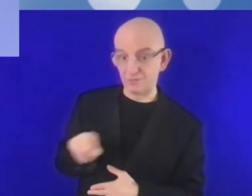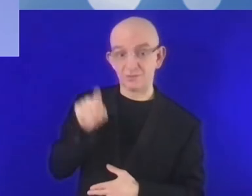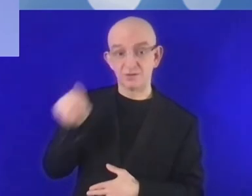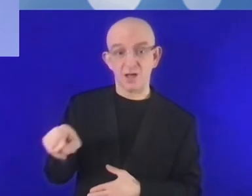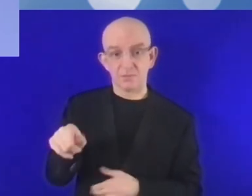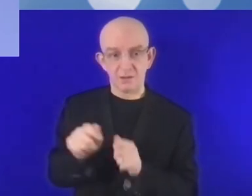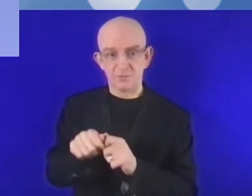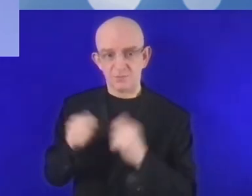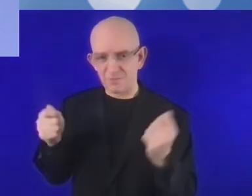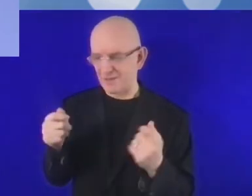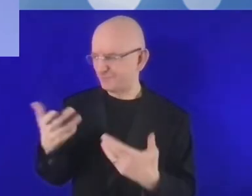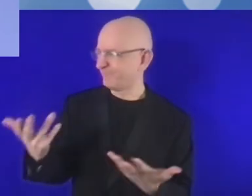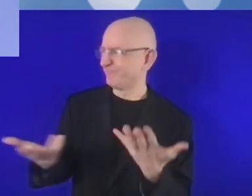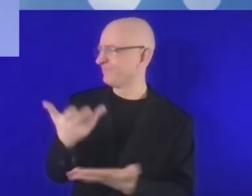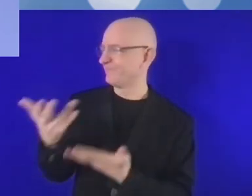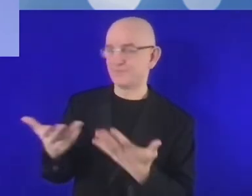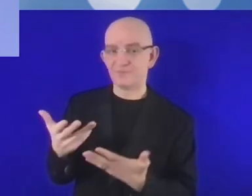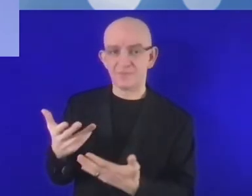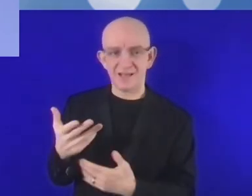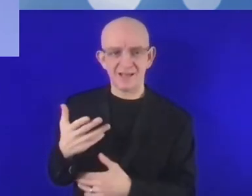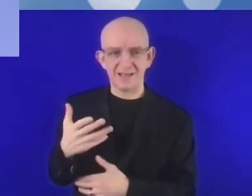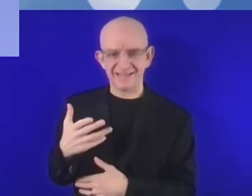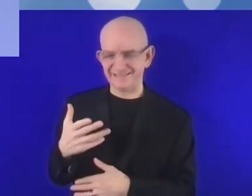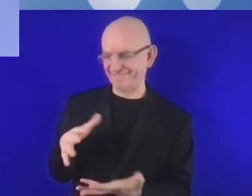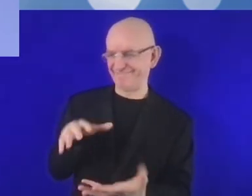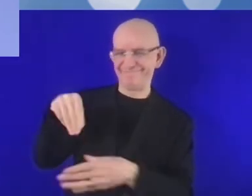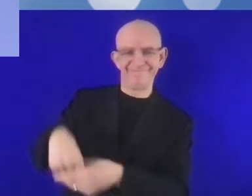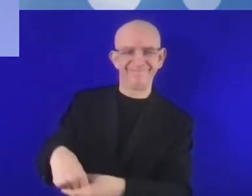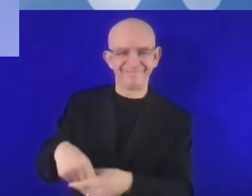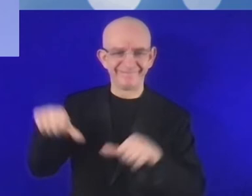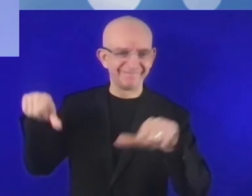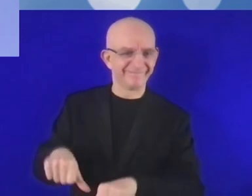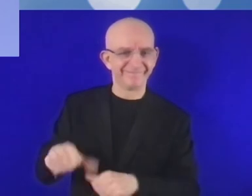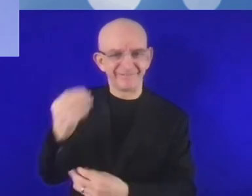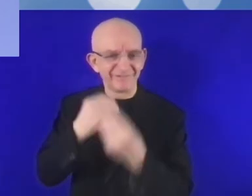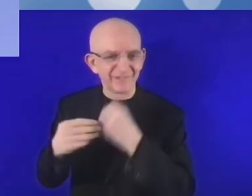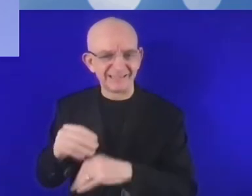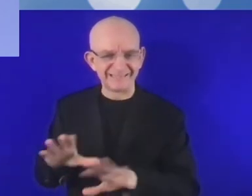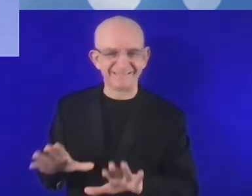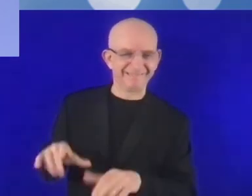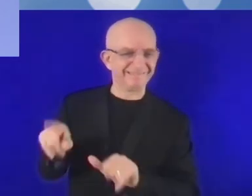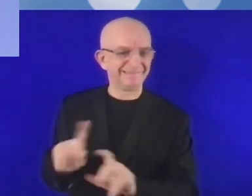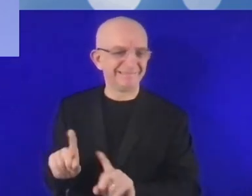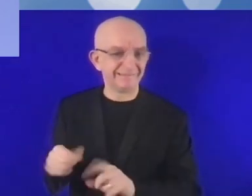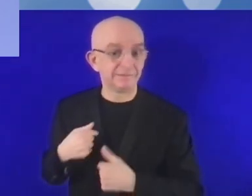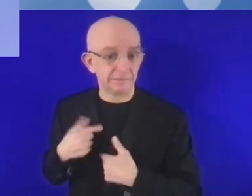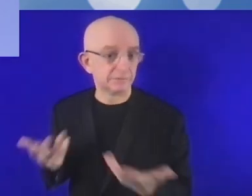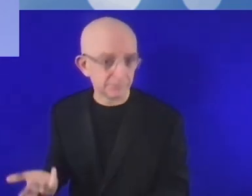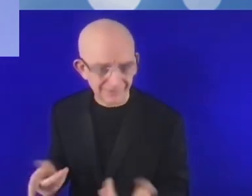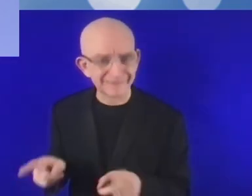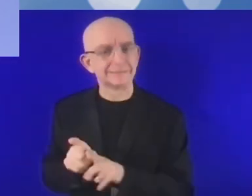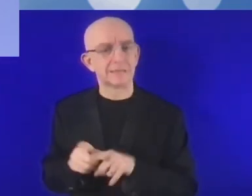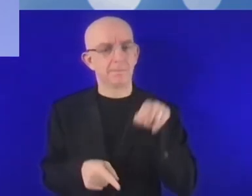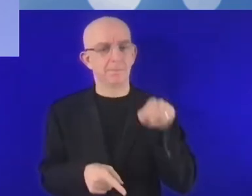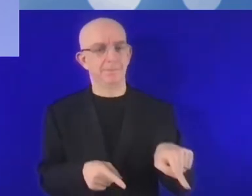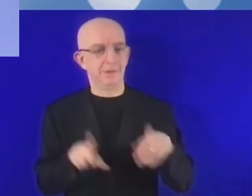في عالم ينظر فيه إلى وجبات طعام سريعة على أنها